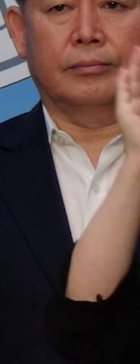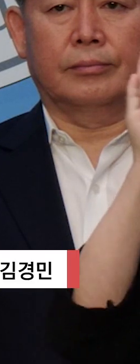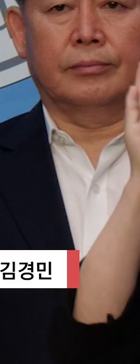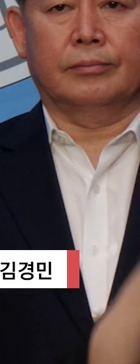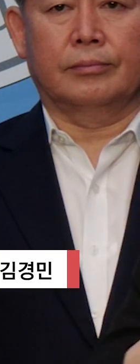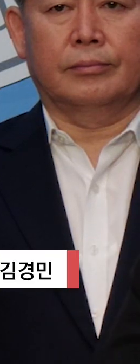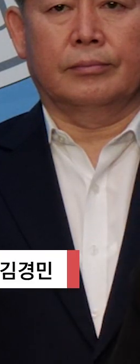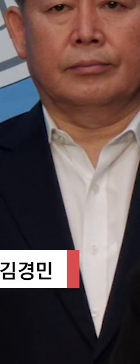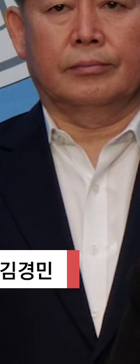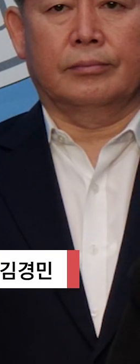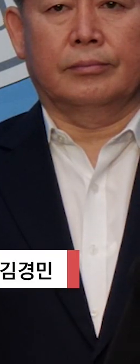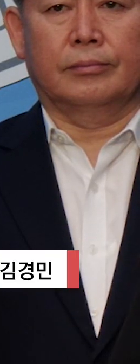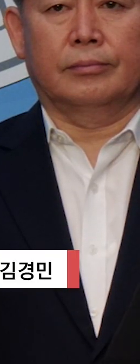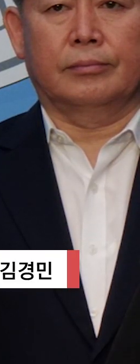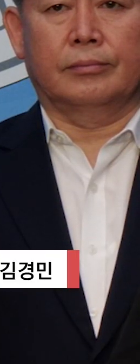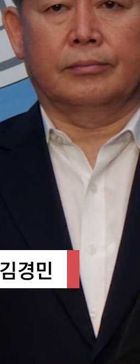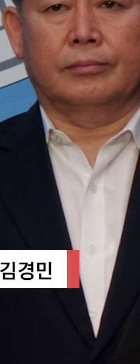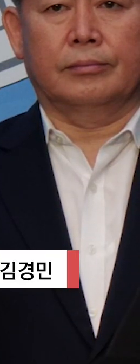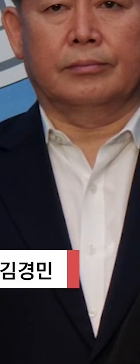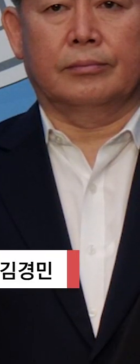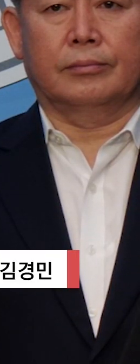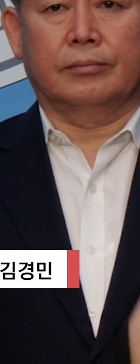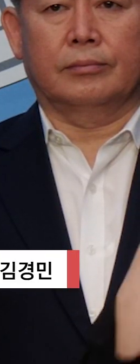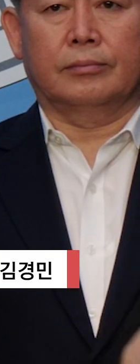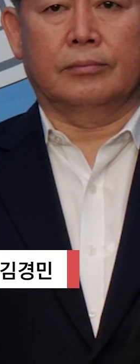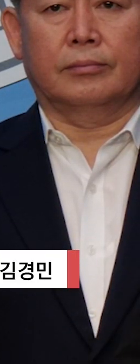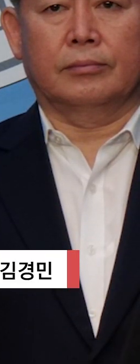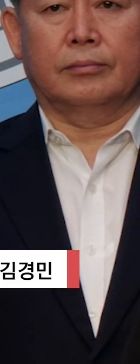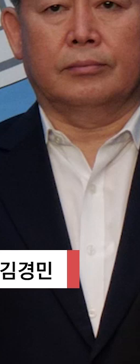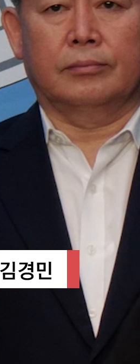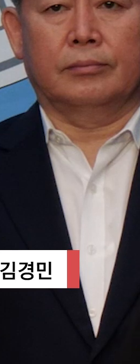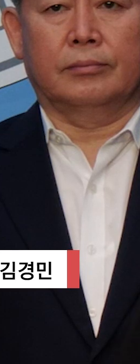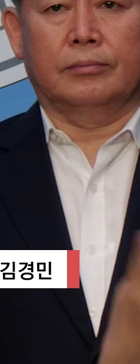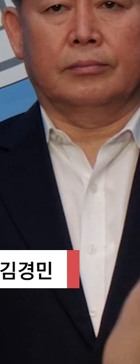강력히 촉구합니다. 2023년 7월 17일